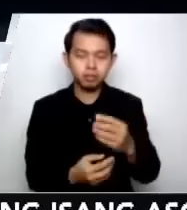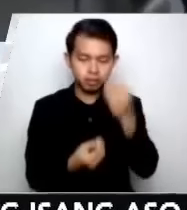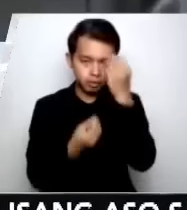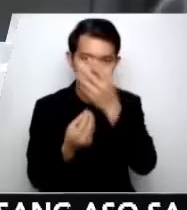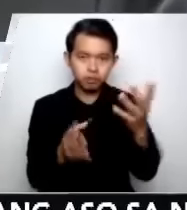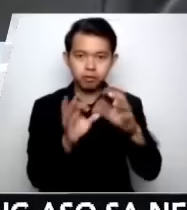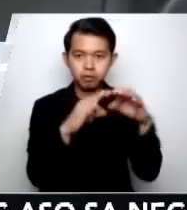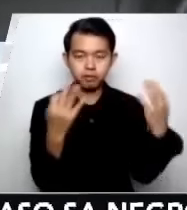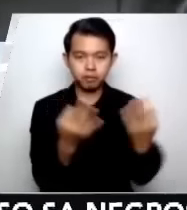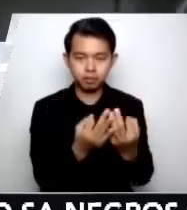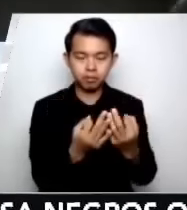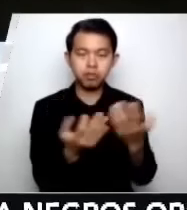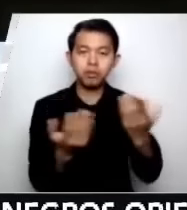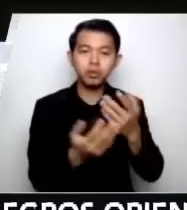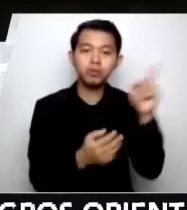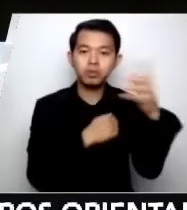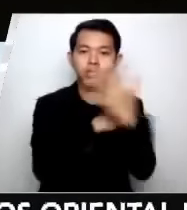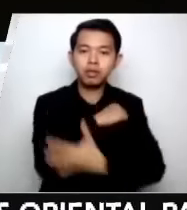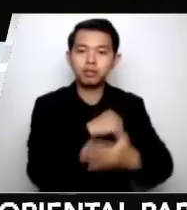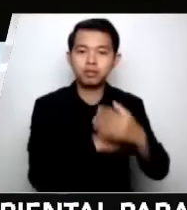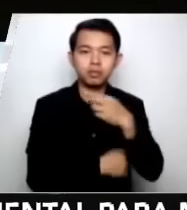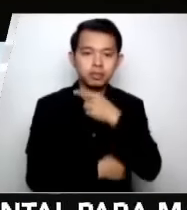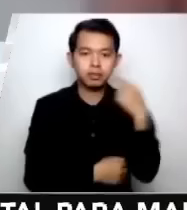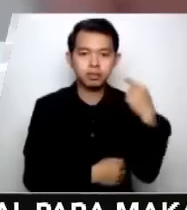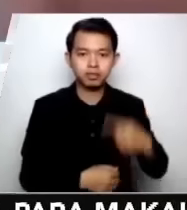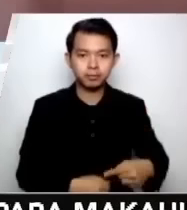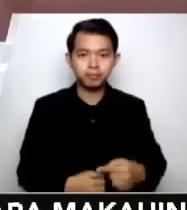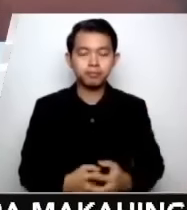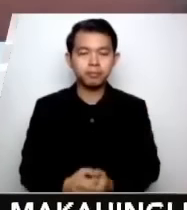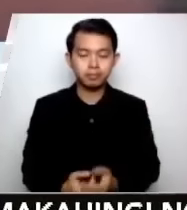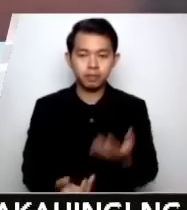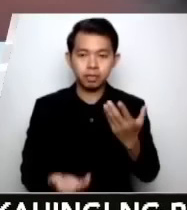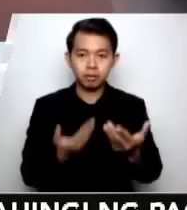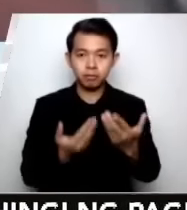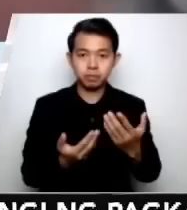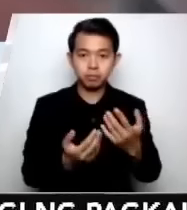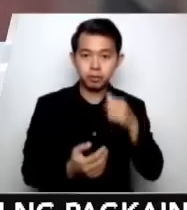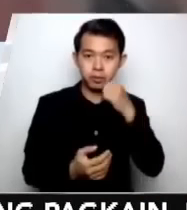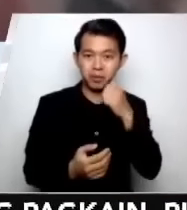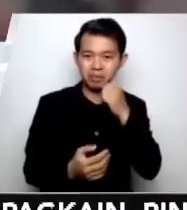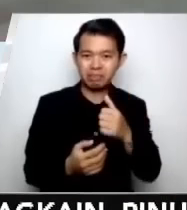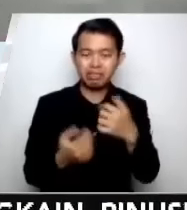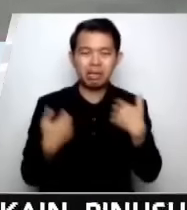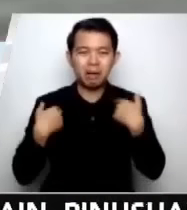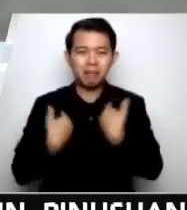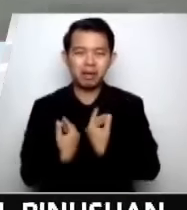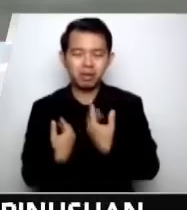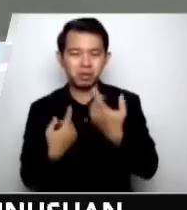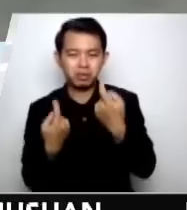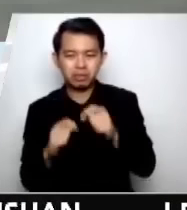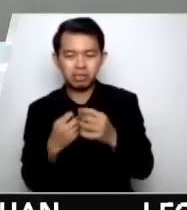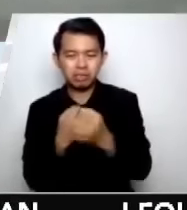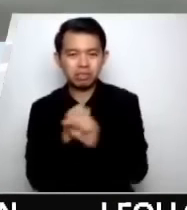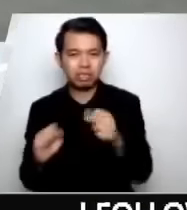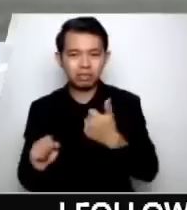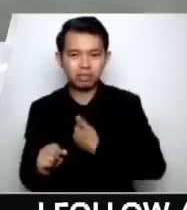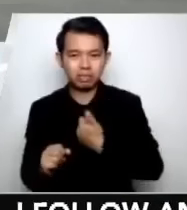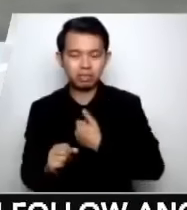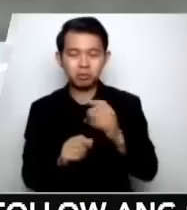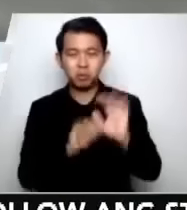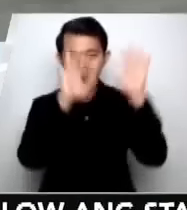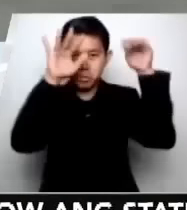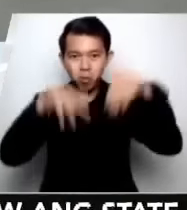Russia ayon sa mga polis. Posibleng naubusan ng lakas ang biktima habang pilit isinasalba ang sarili mula sa mga alon na